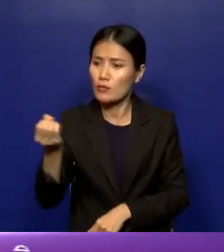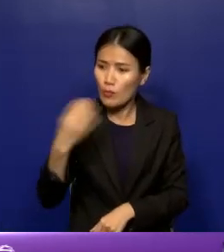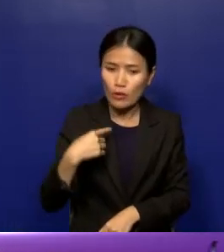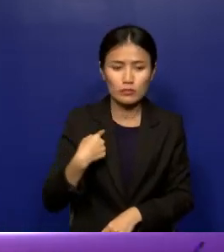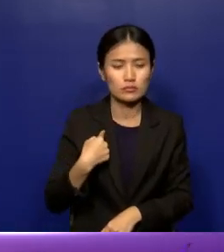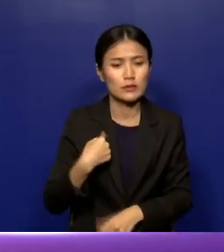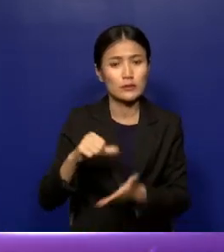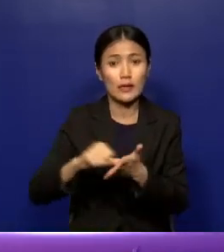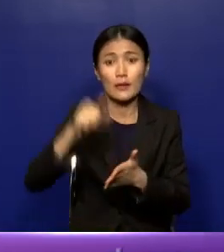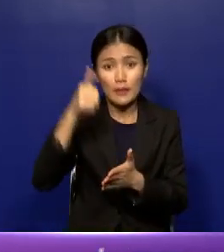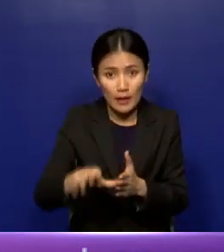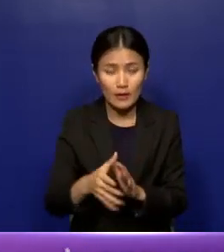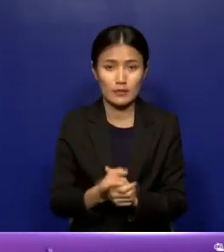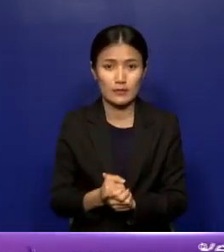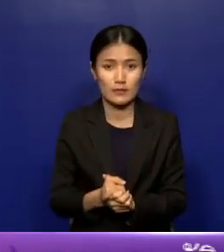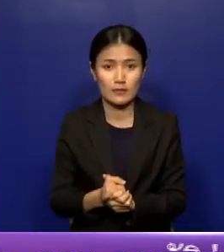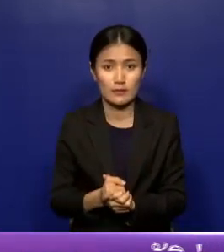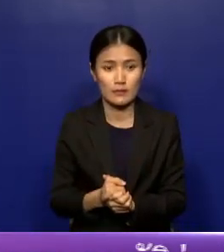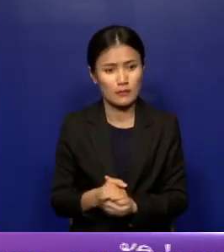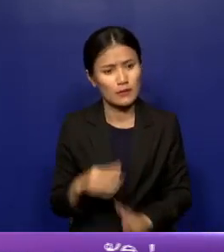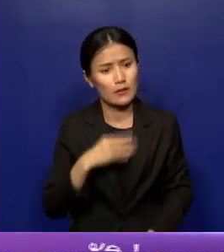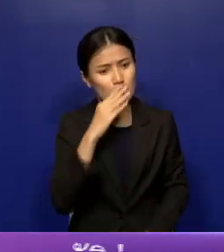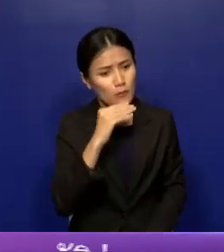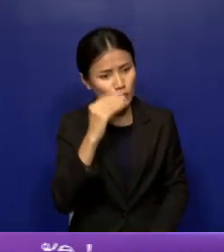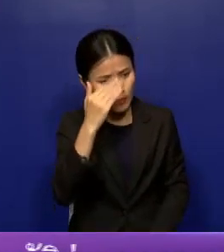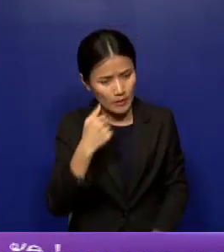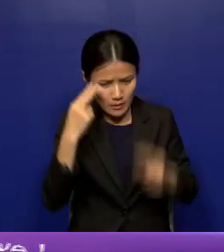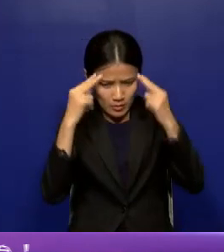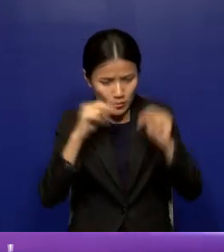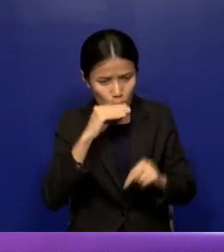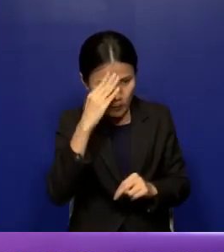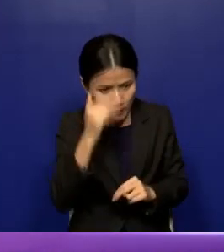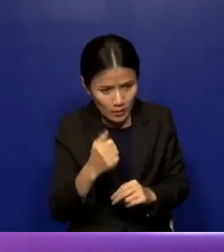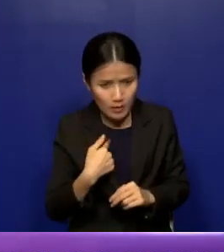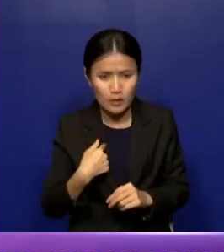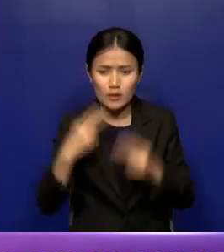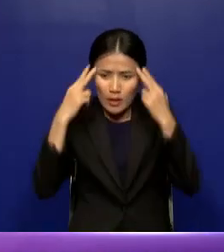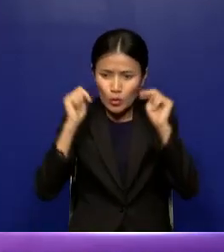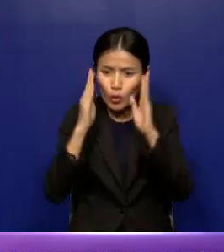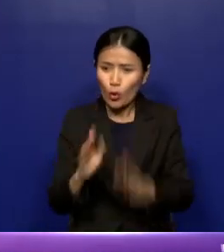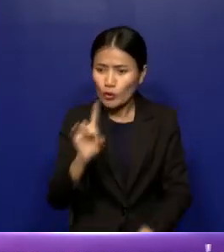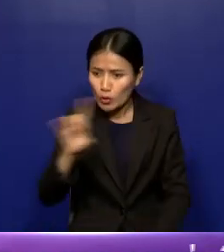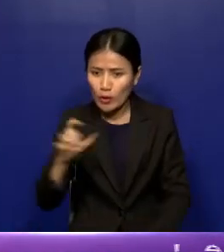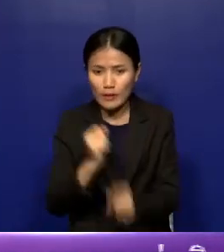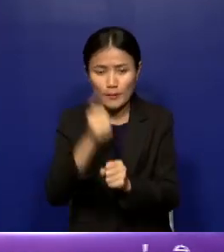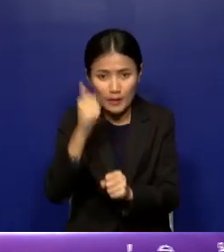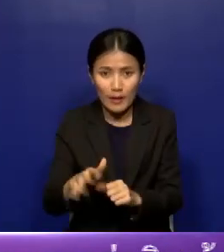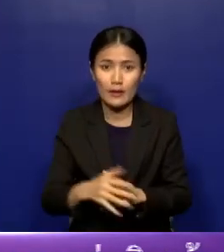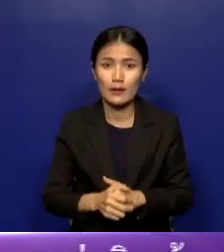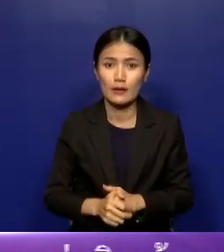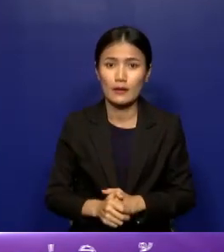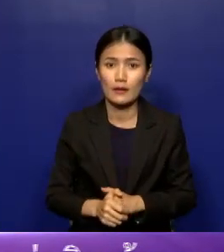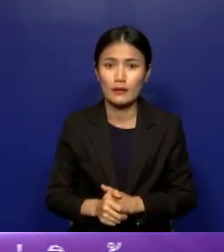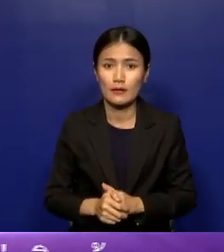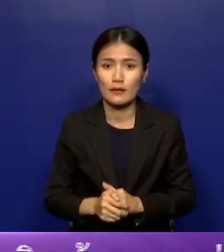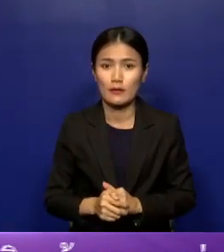แค่นี้นะครับถึงกับกล้าพูดออกมาว่านายกร้อยนายกก็ทำไม่ได้ เล่นการพนันเหมือนกันวันนี้ก็จะมีคน